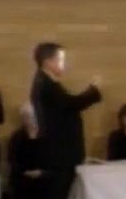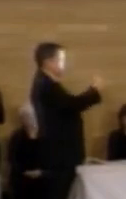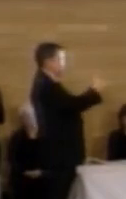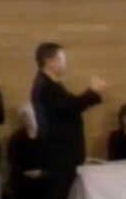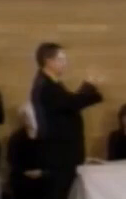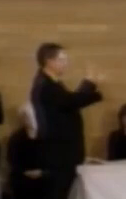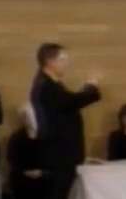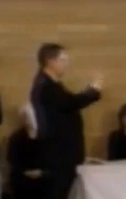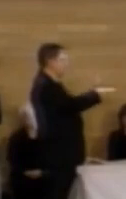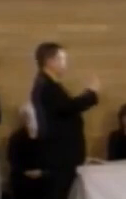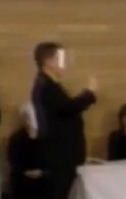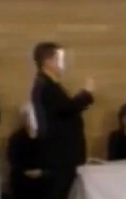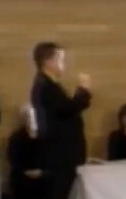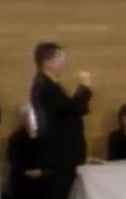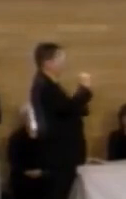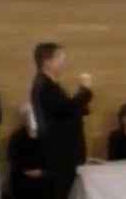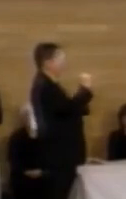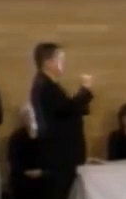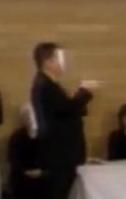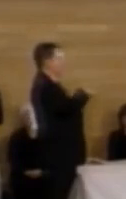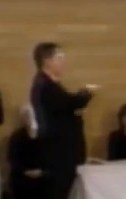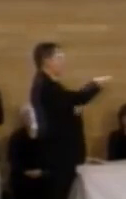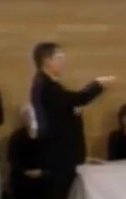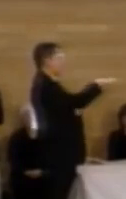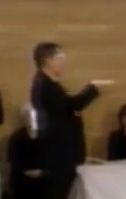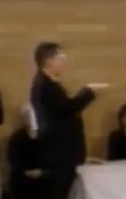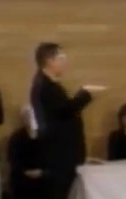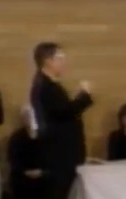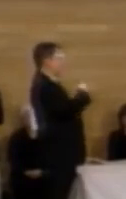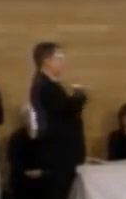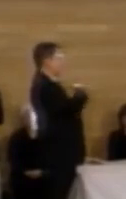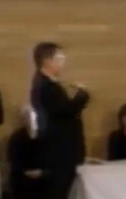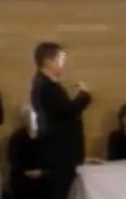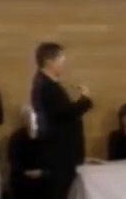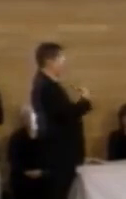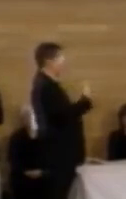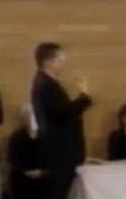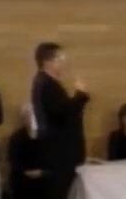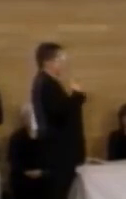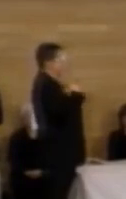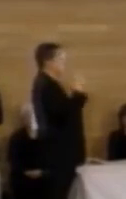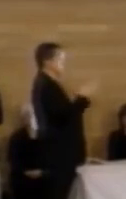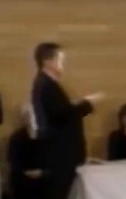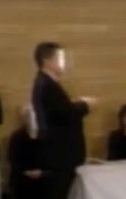この災害を経験した私たちの責務であります。